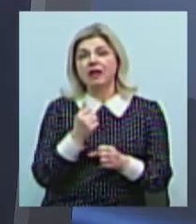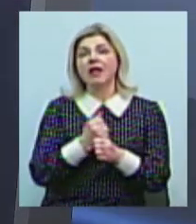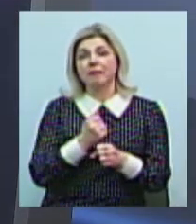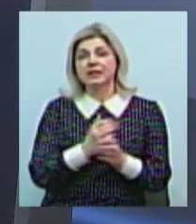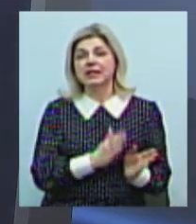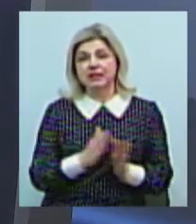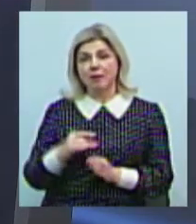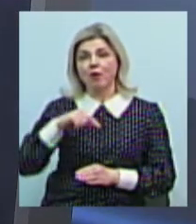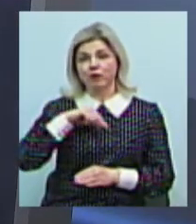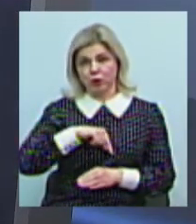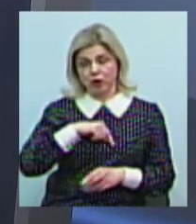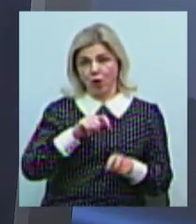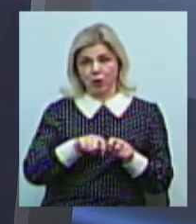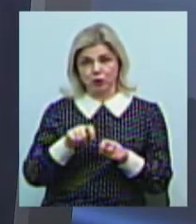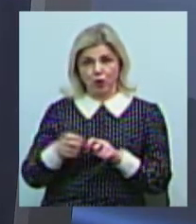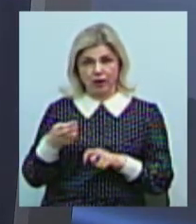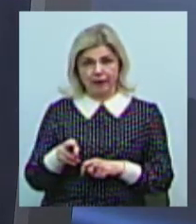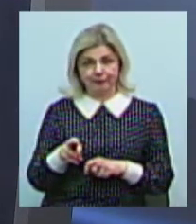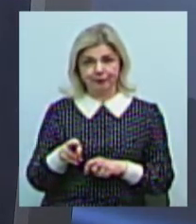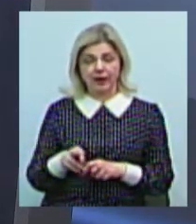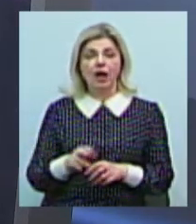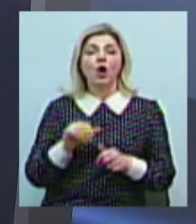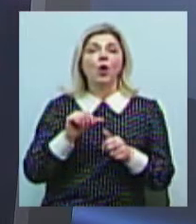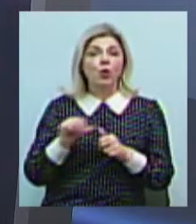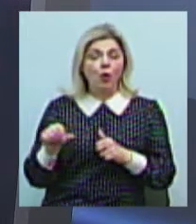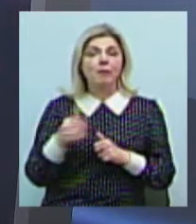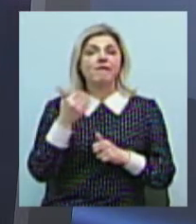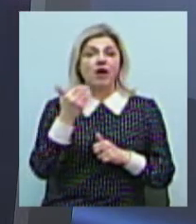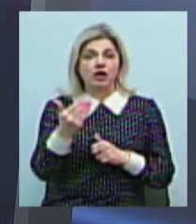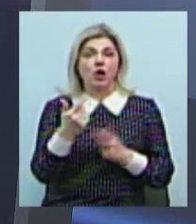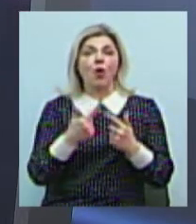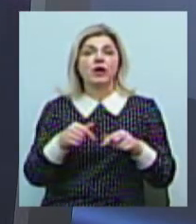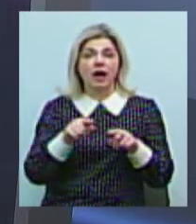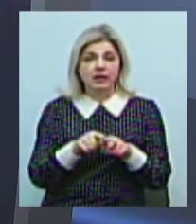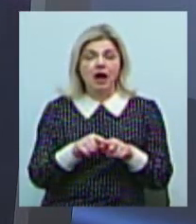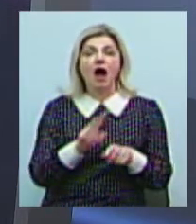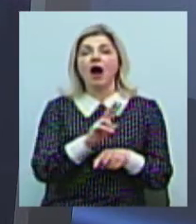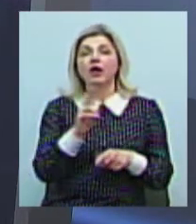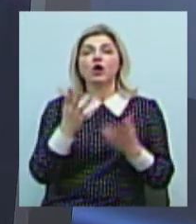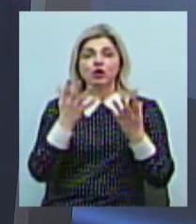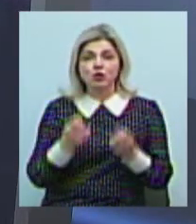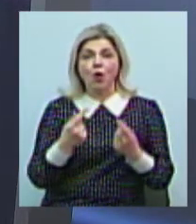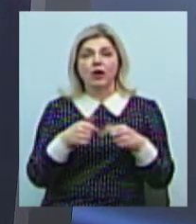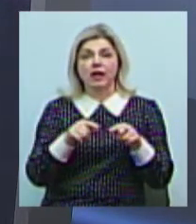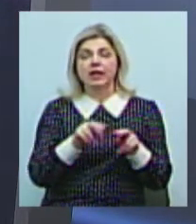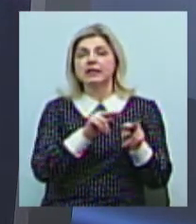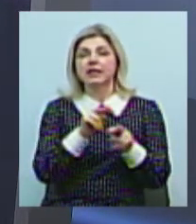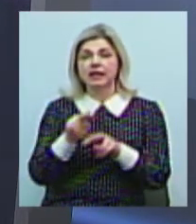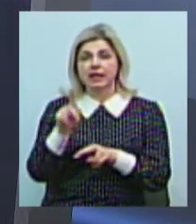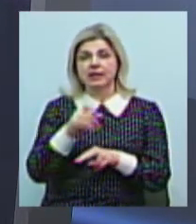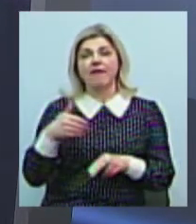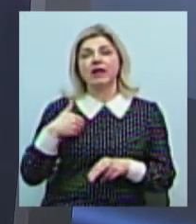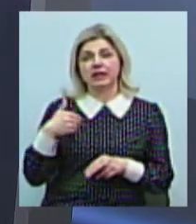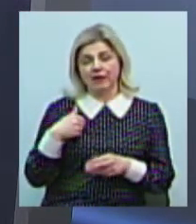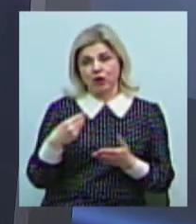контроля. Михайло, будь ласка, крім вашої організації, які ще організації в Миколаєві стежать за ефективністю бюджету